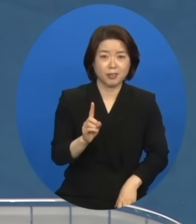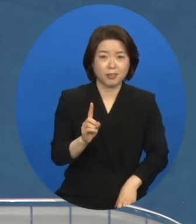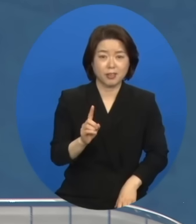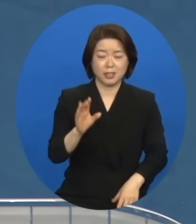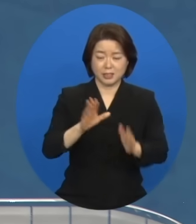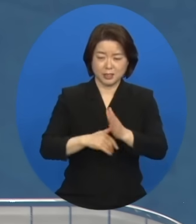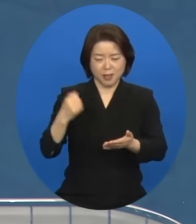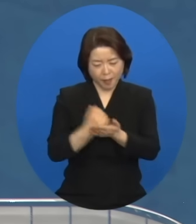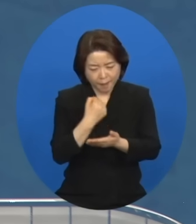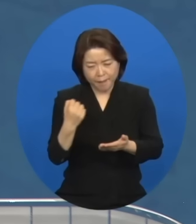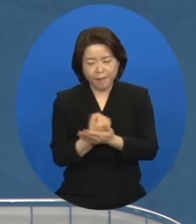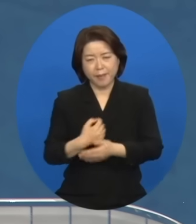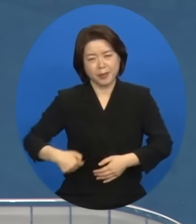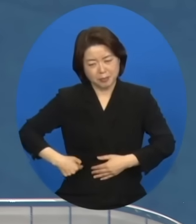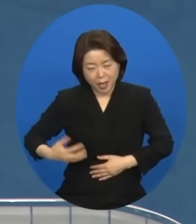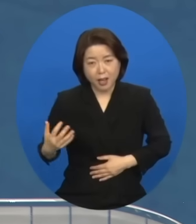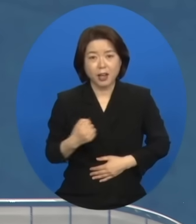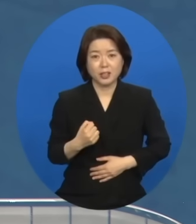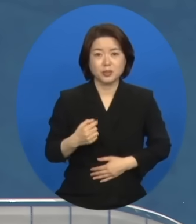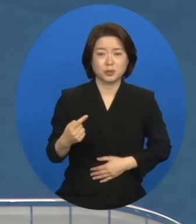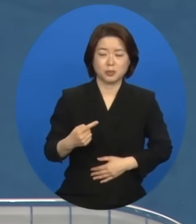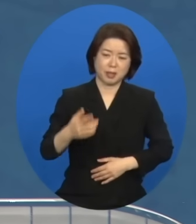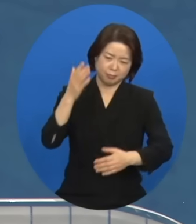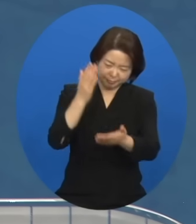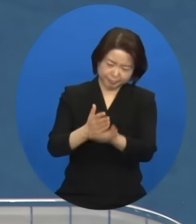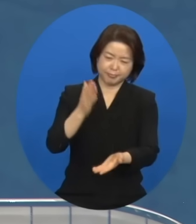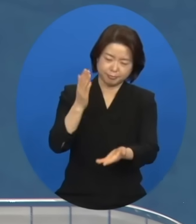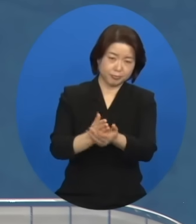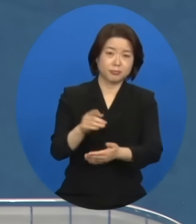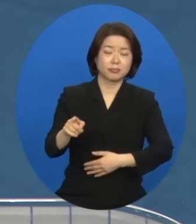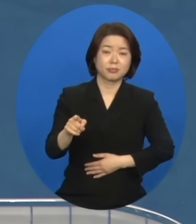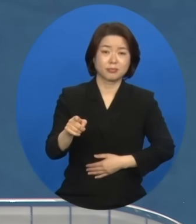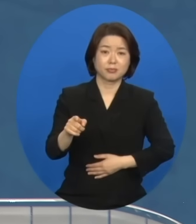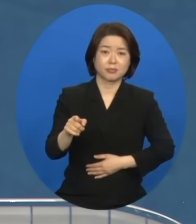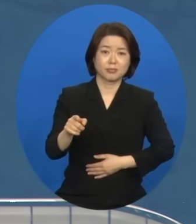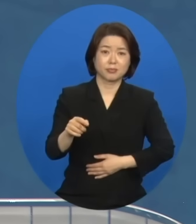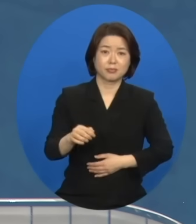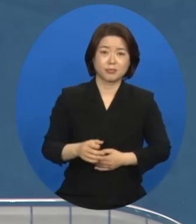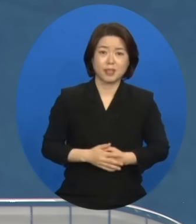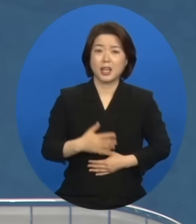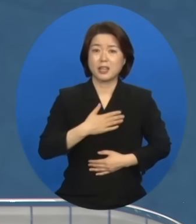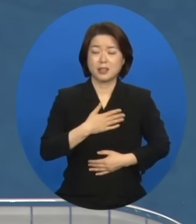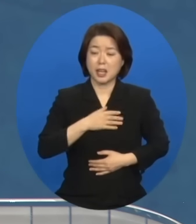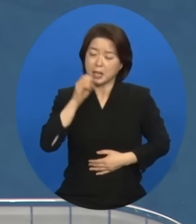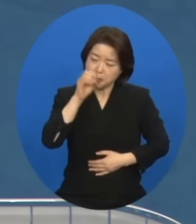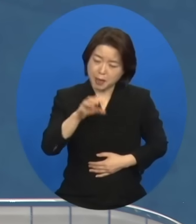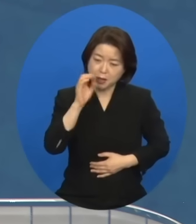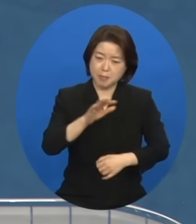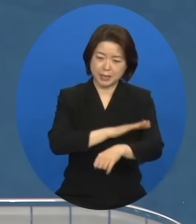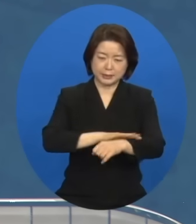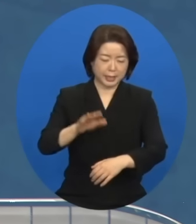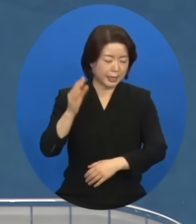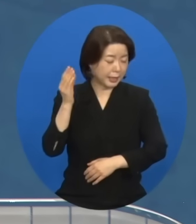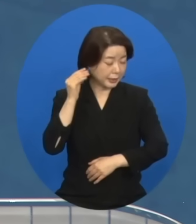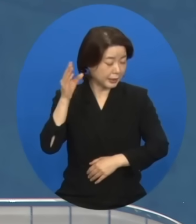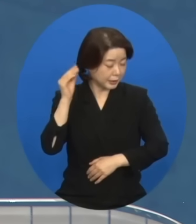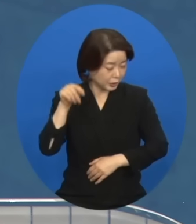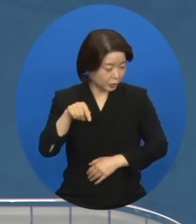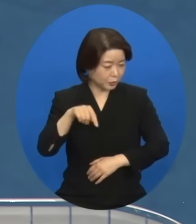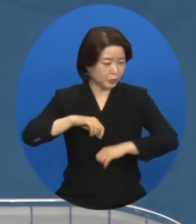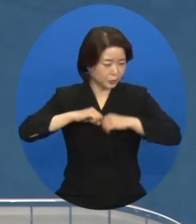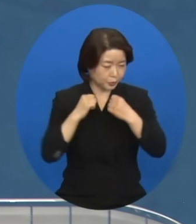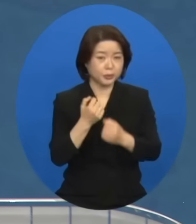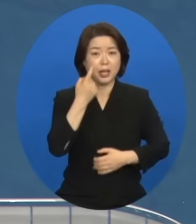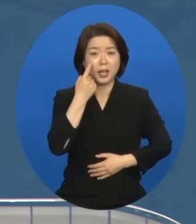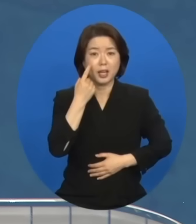그때 안타까운 마음으로 그렇게 하면 안 된다고, 내가 하는 말을 잘 들으라고